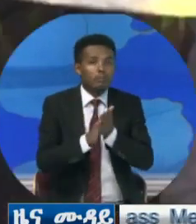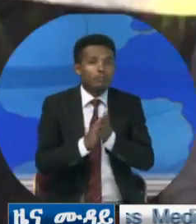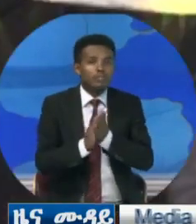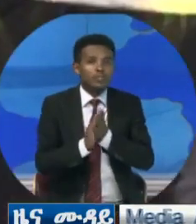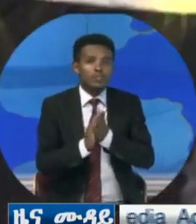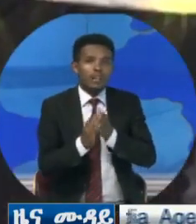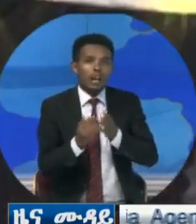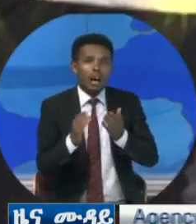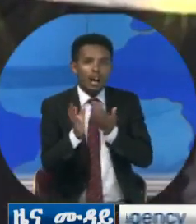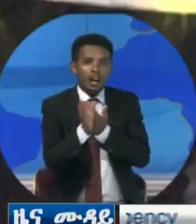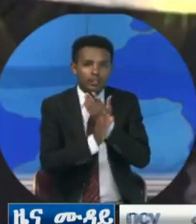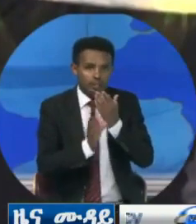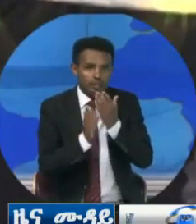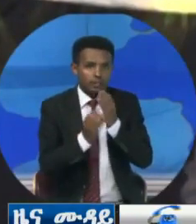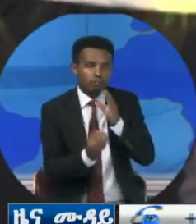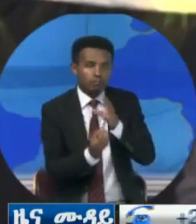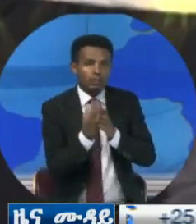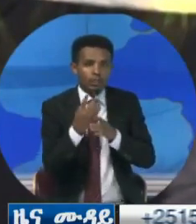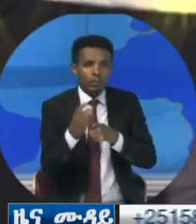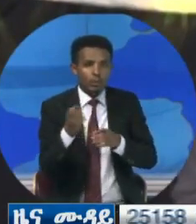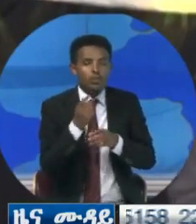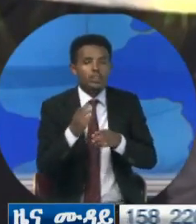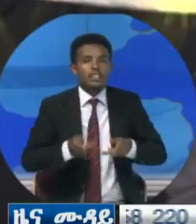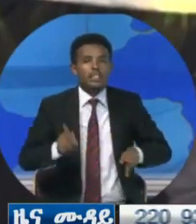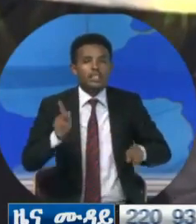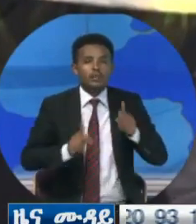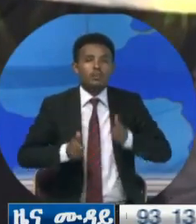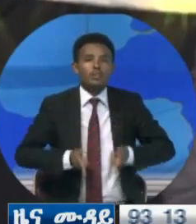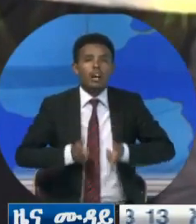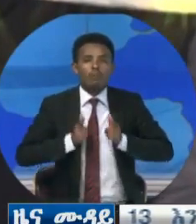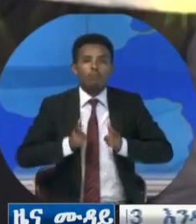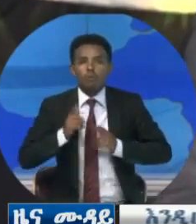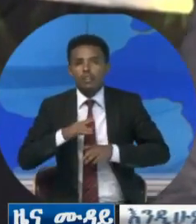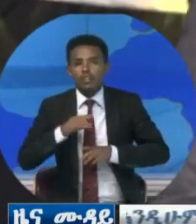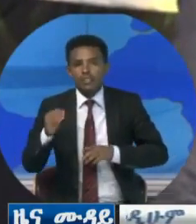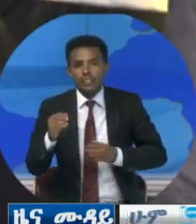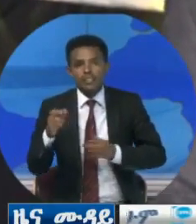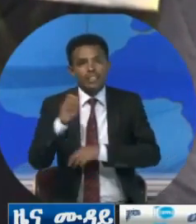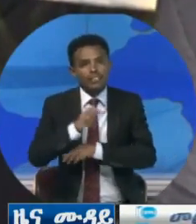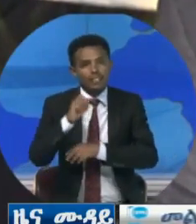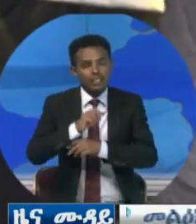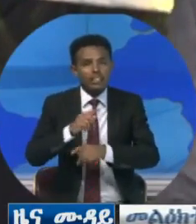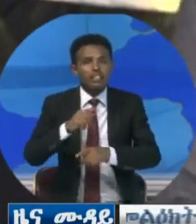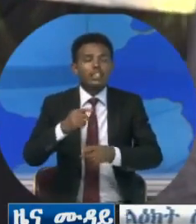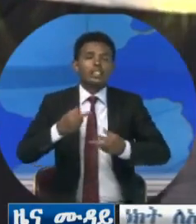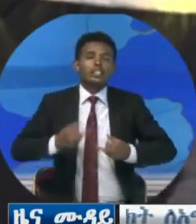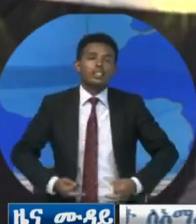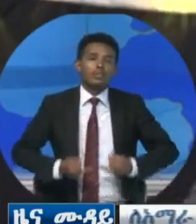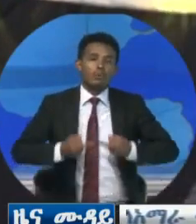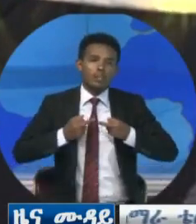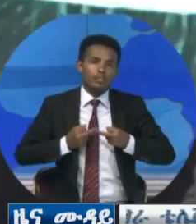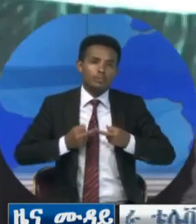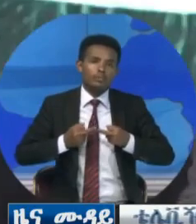ኢንዲጂነስ የሆነውን የህዝቡን አኗኗርና የህዝቡን የቀን ተቀን ህይወት